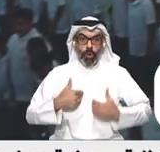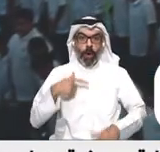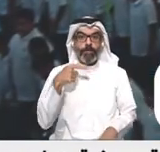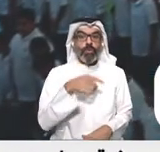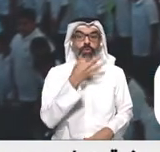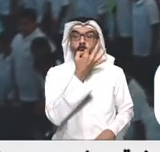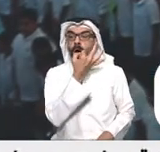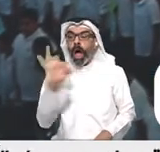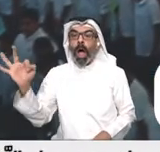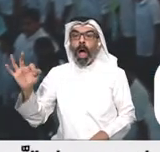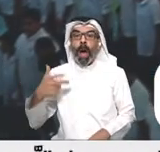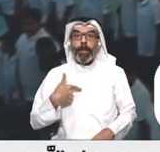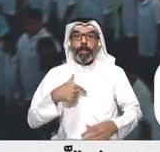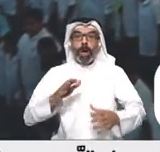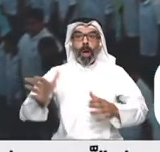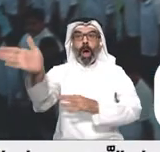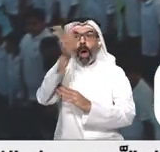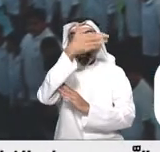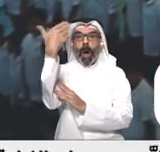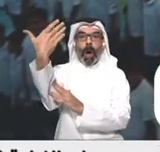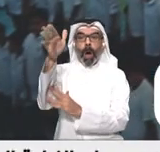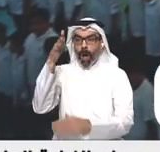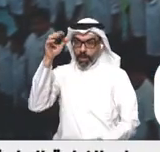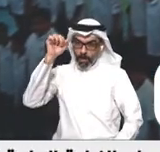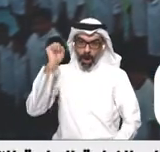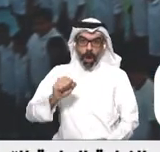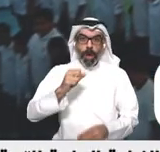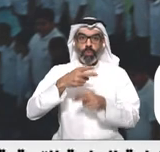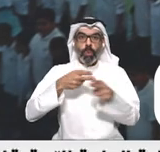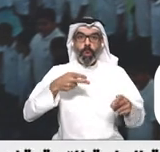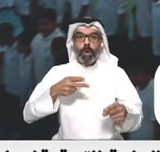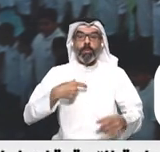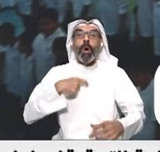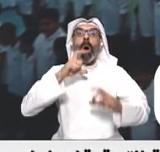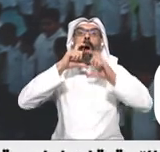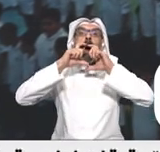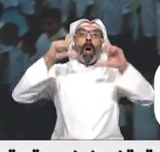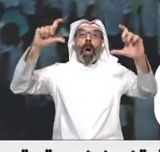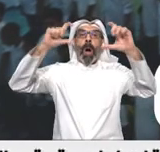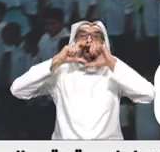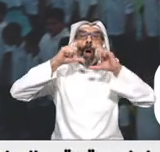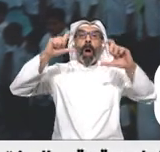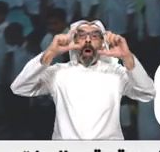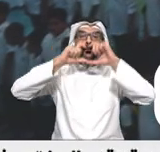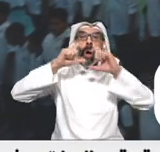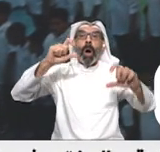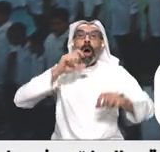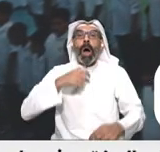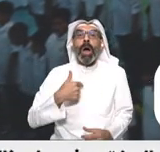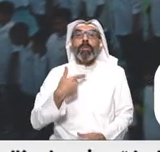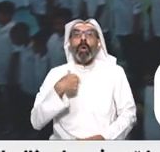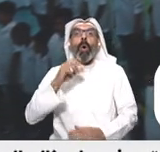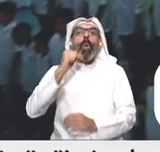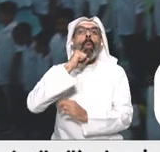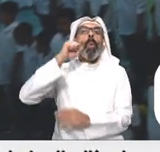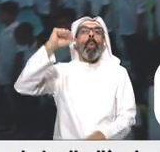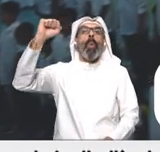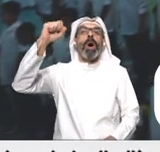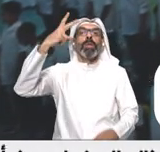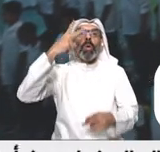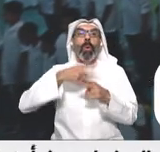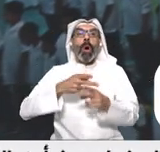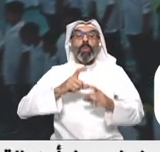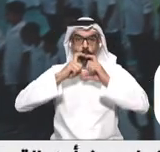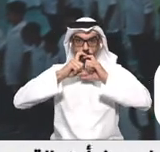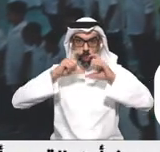أهمية الحفاظ على علم دولة الكويت. صدحت حناجر طلبة المدارس في طابور الصباح النشيد الوطني كاملا